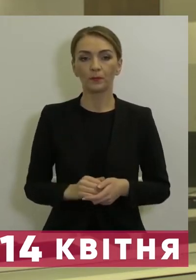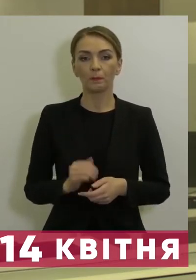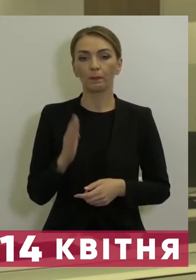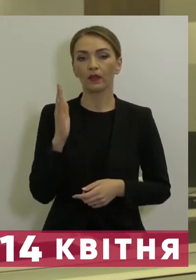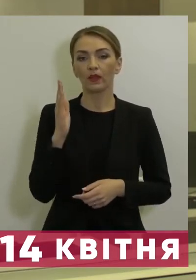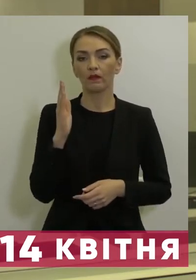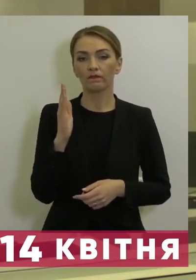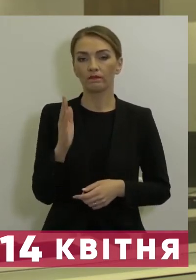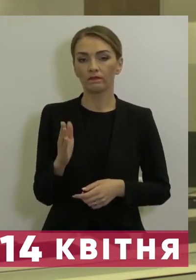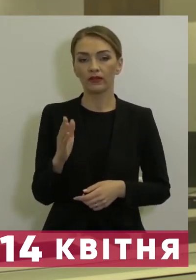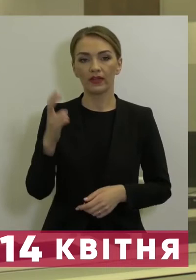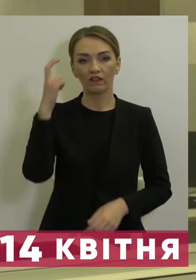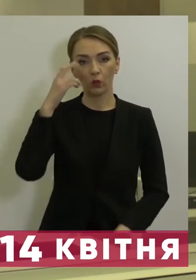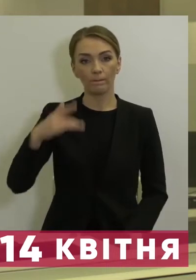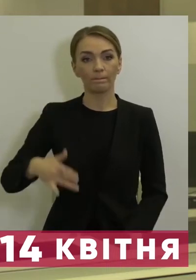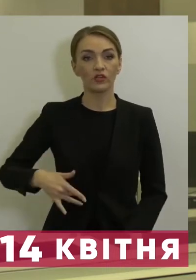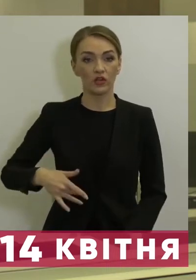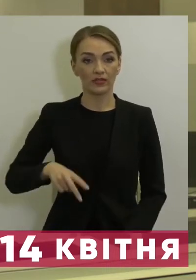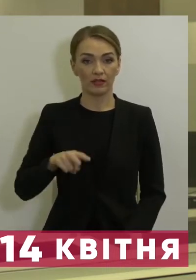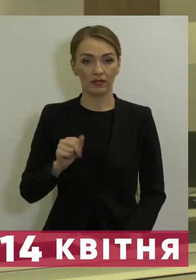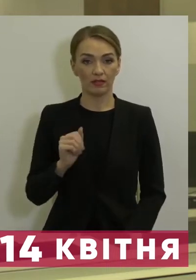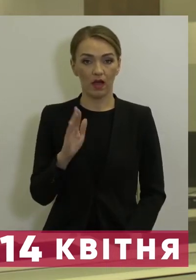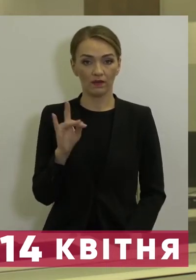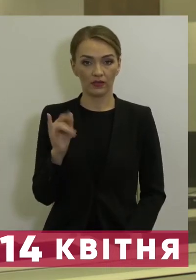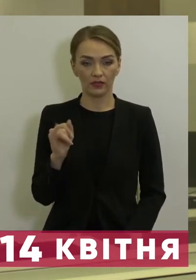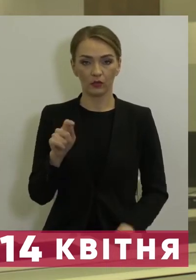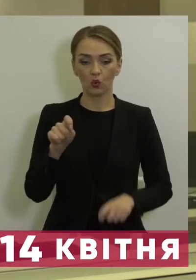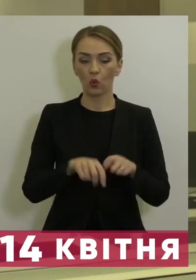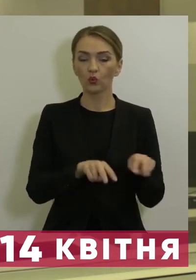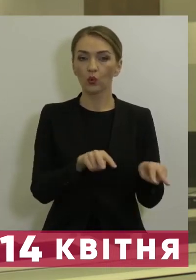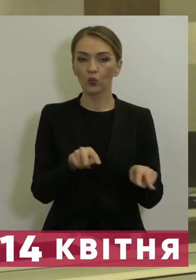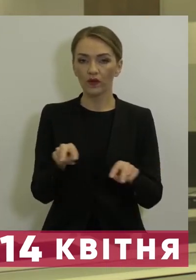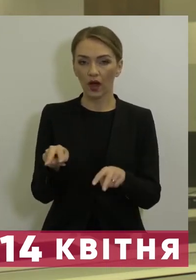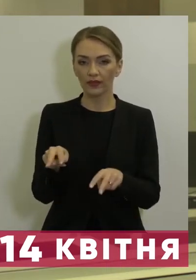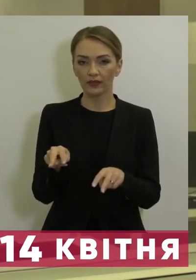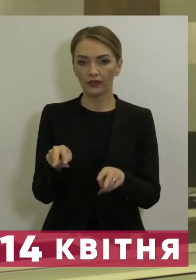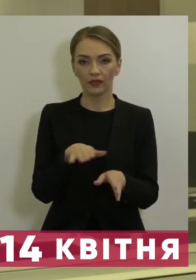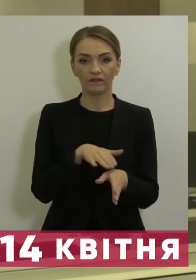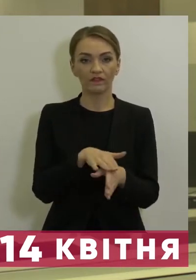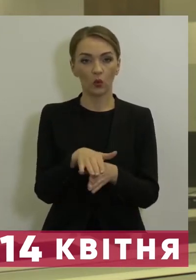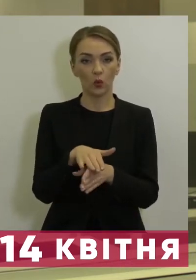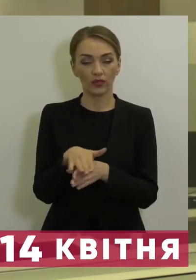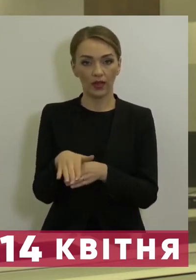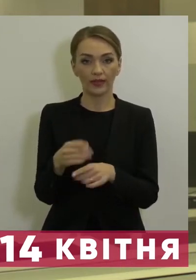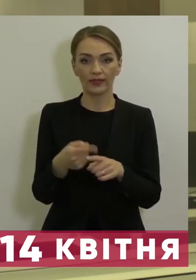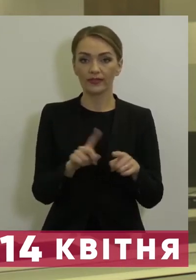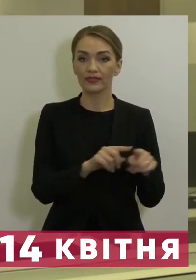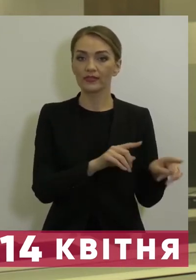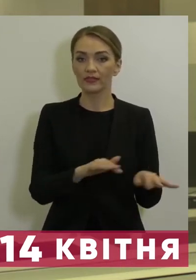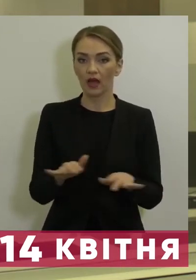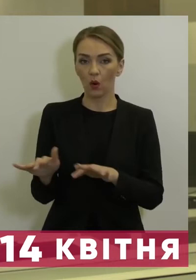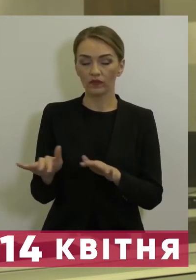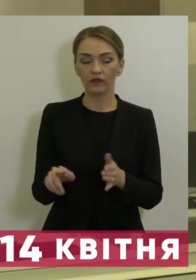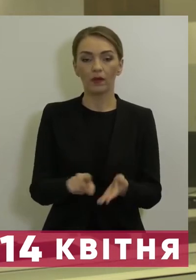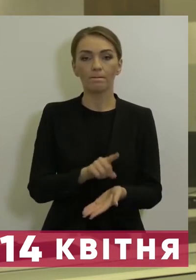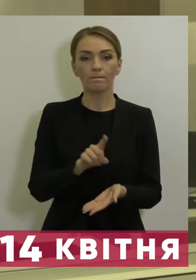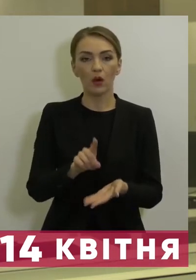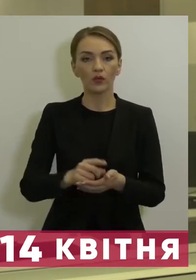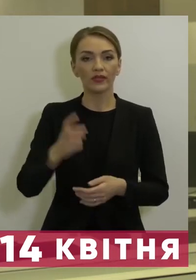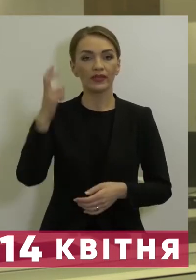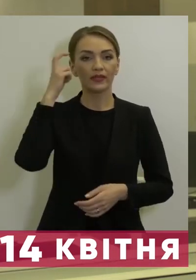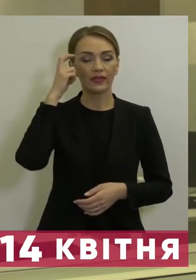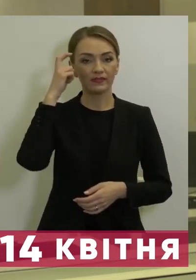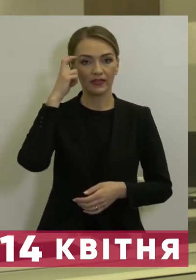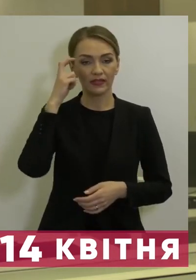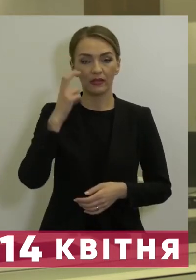в Києво-Печерській лаврі. Контролювати виконання цих заходів мають Київський міський